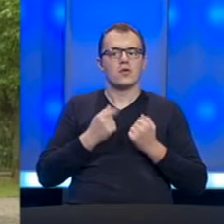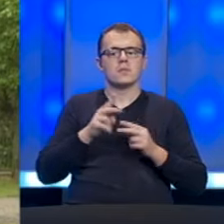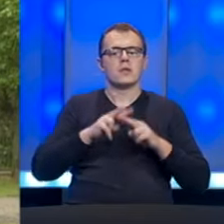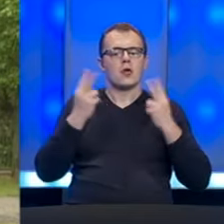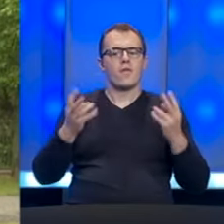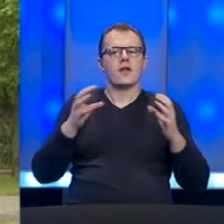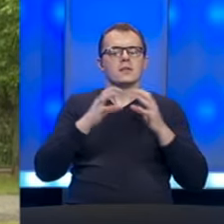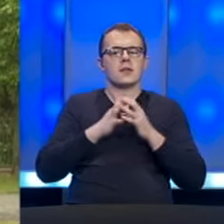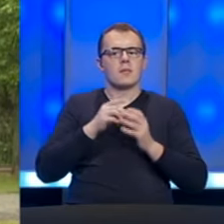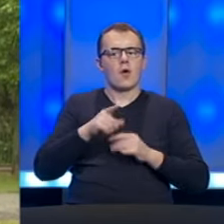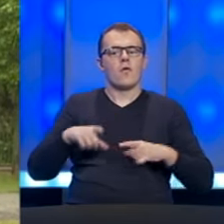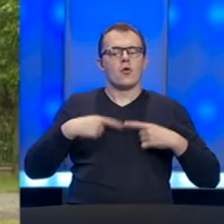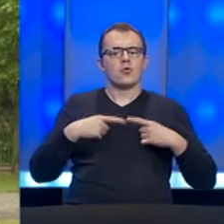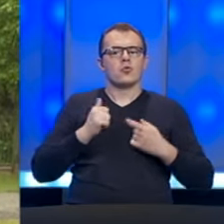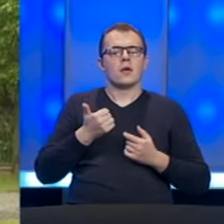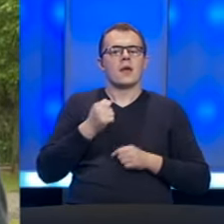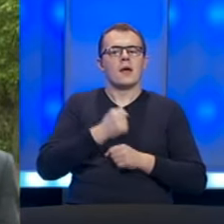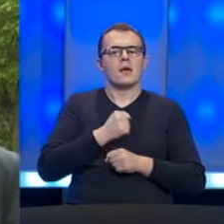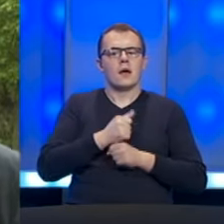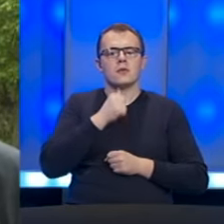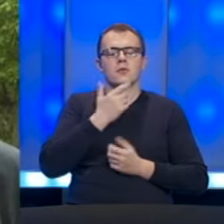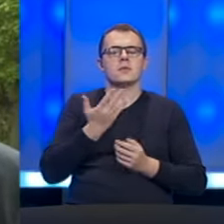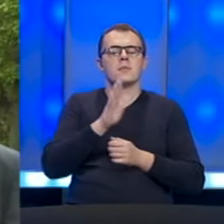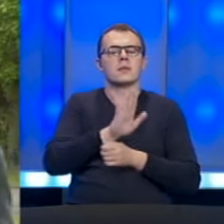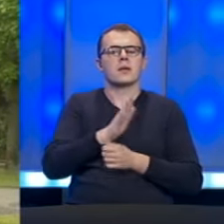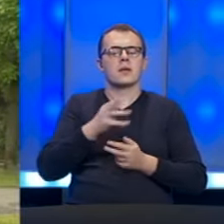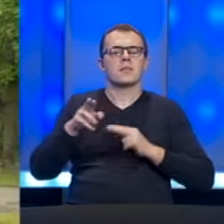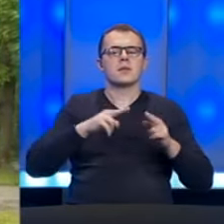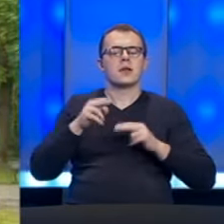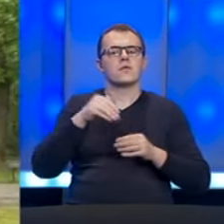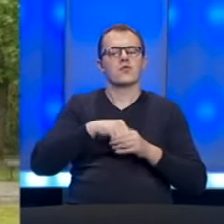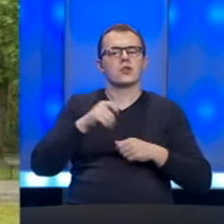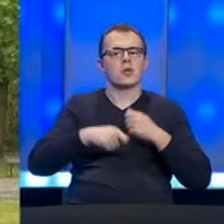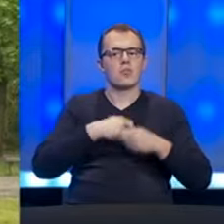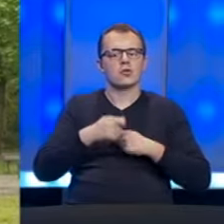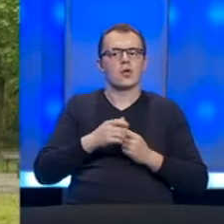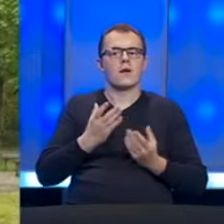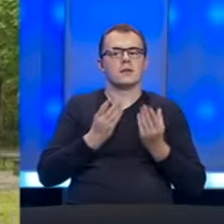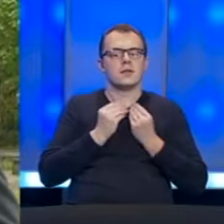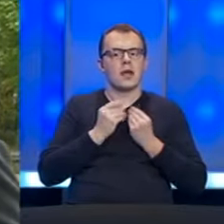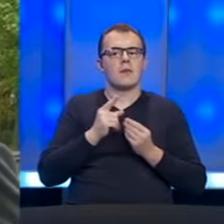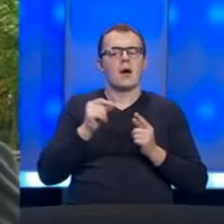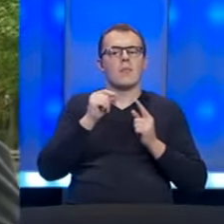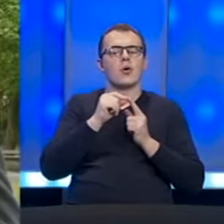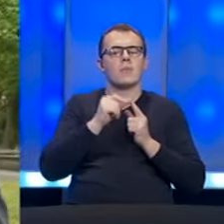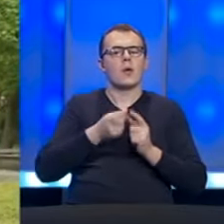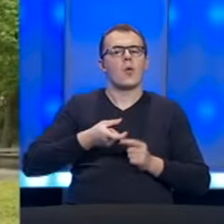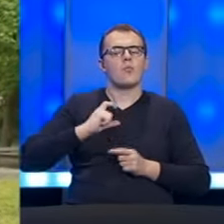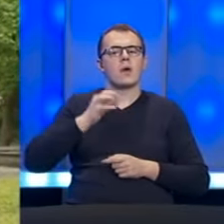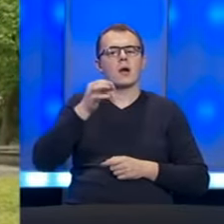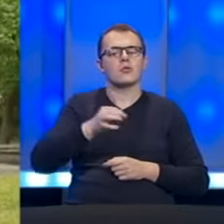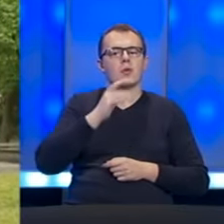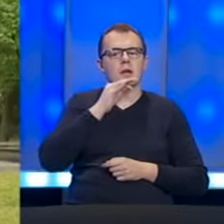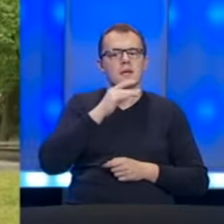novinarske ekipe, ovo jutro je radno i za pripadnike Ministarstva unutrašnjih poslova. Sa nama portparol MUP-a kantona